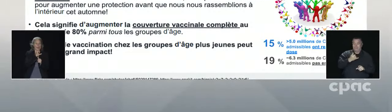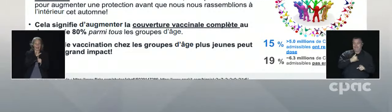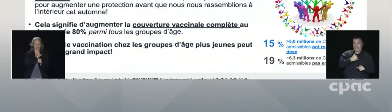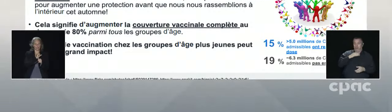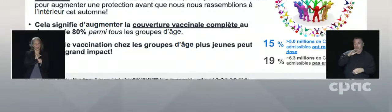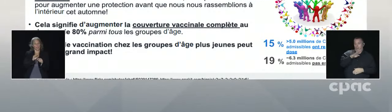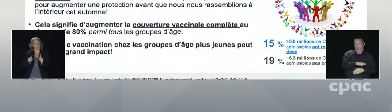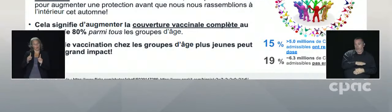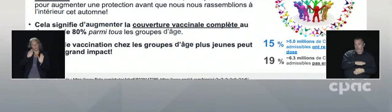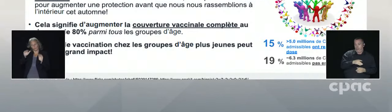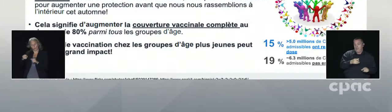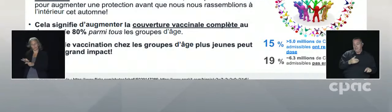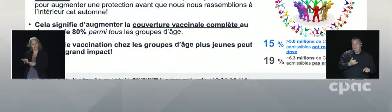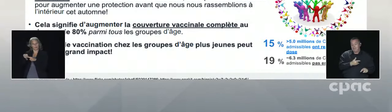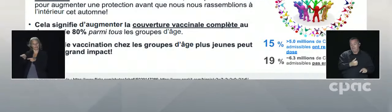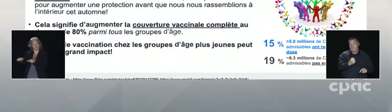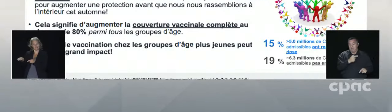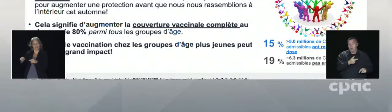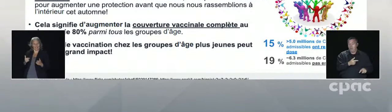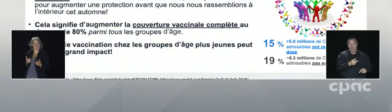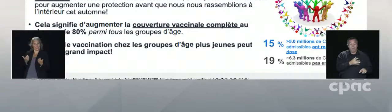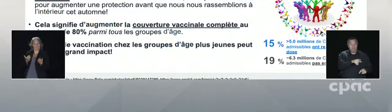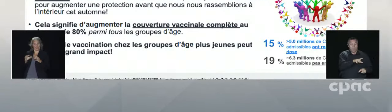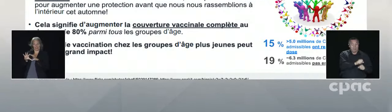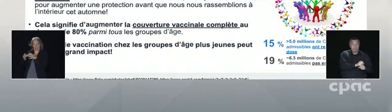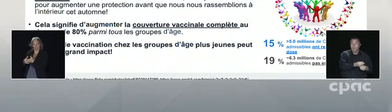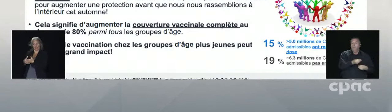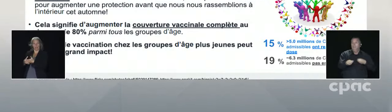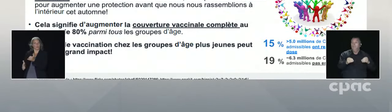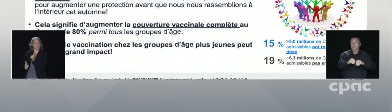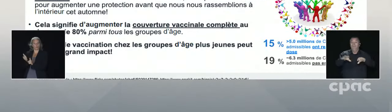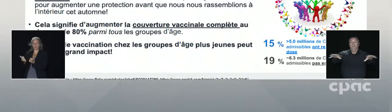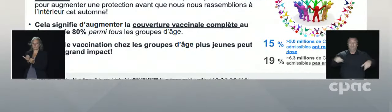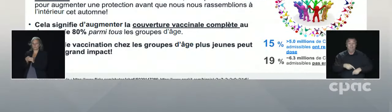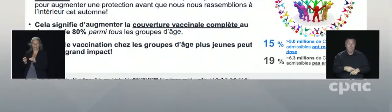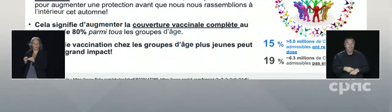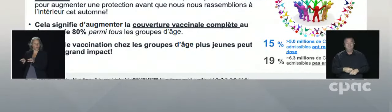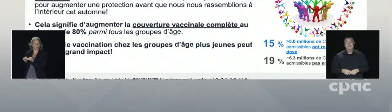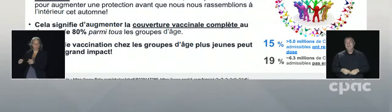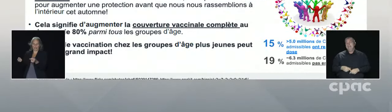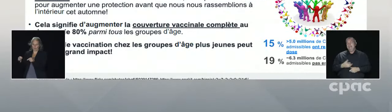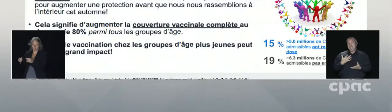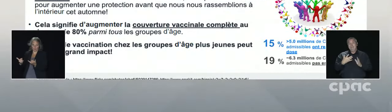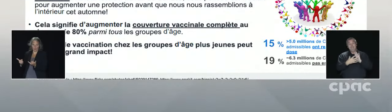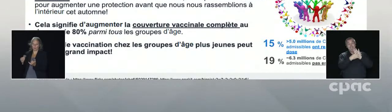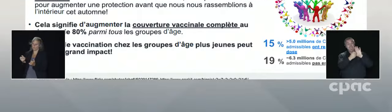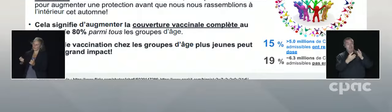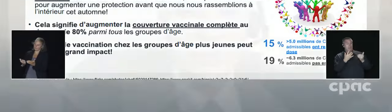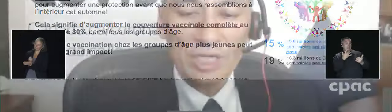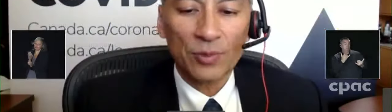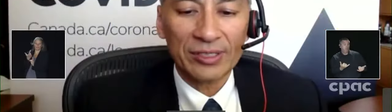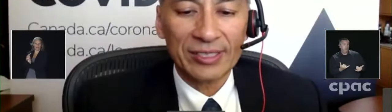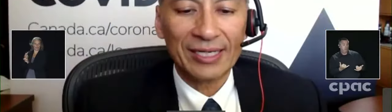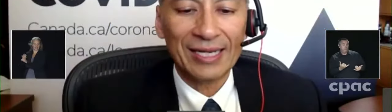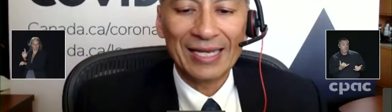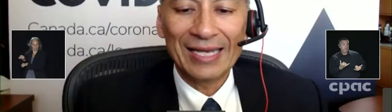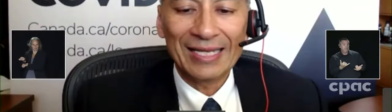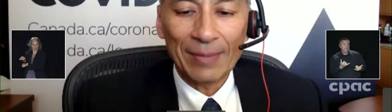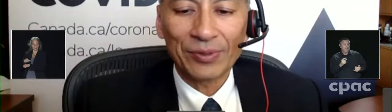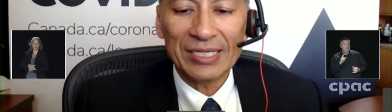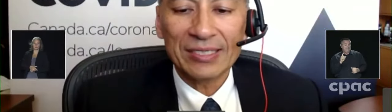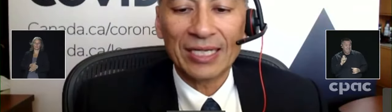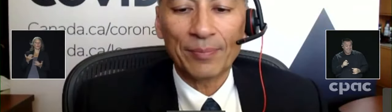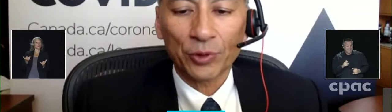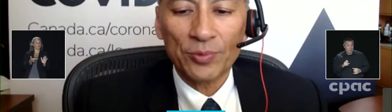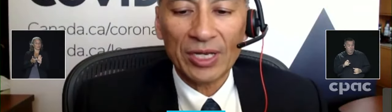la plupart des transmissions se produisent. La modélisation présentée aujourd'hui souligne d'augmenter